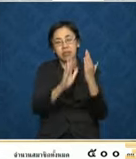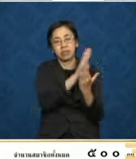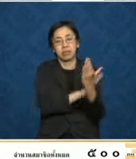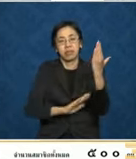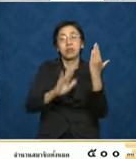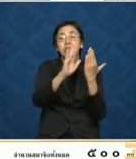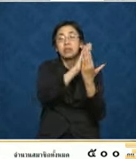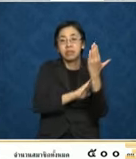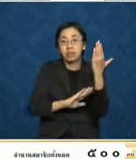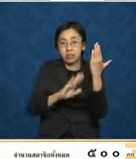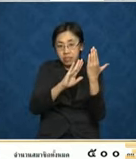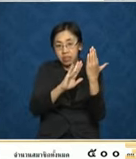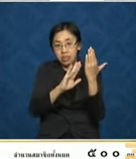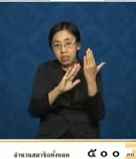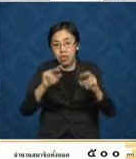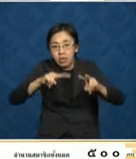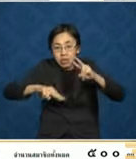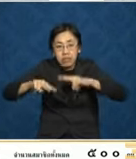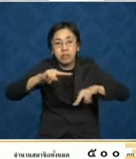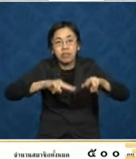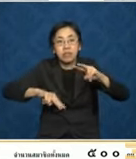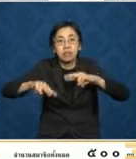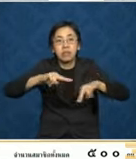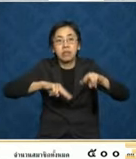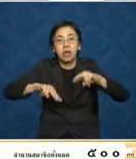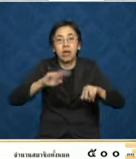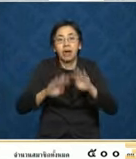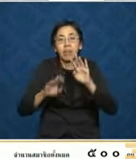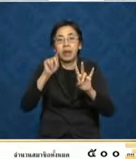ได้สำรวจนะคะเพียง